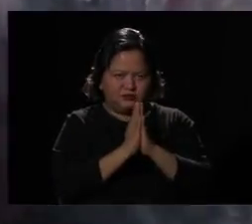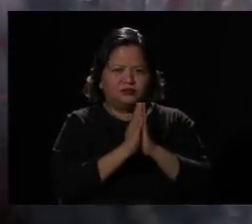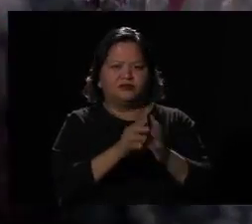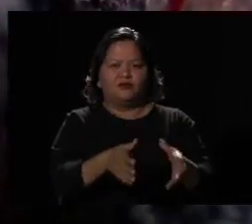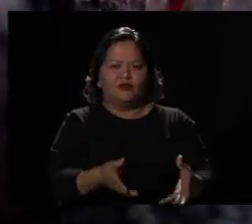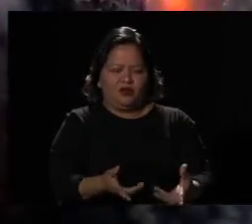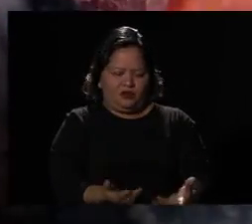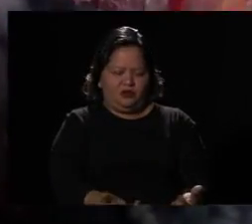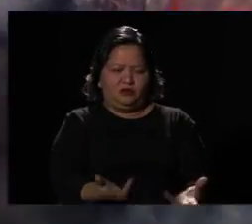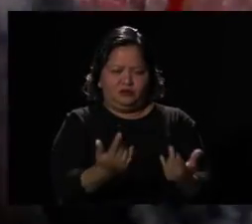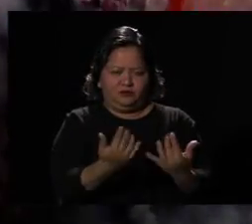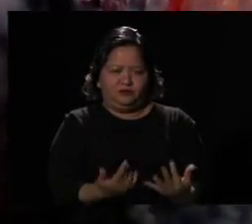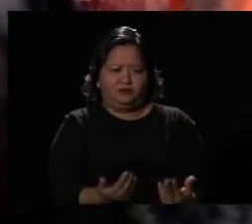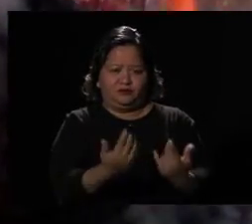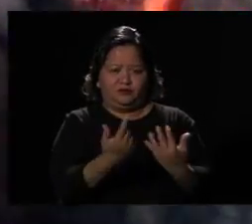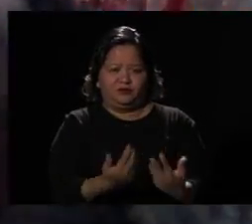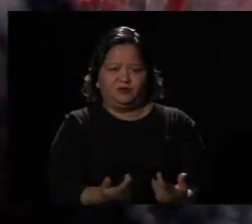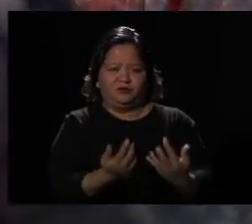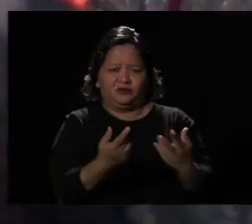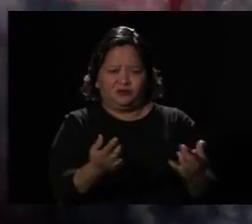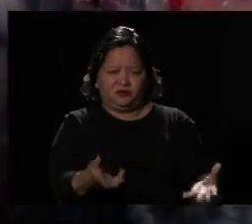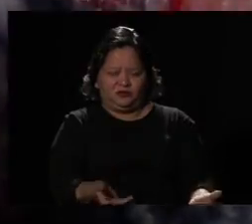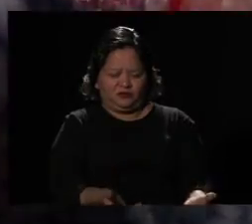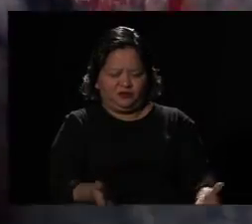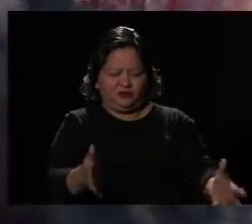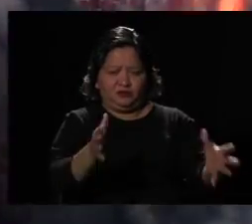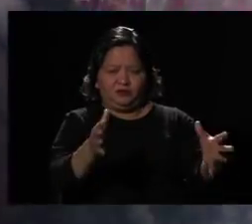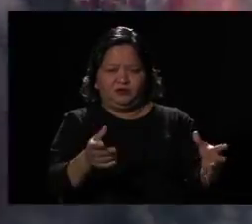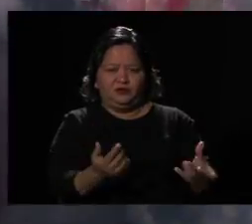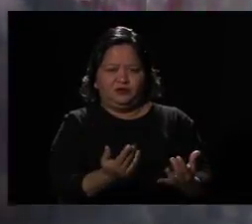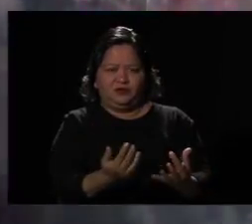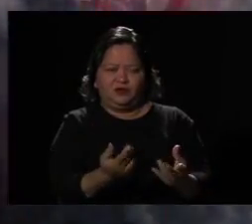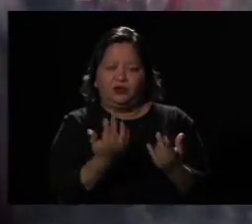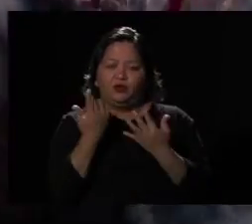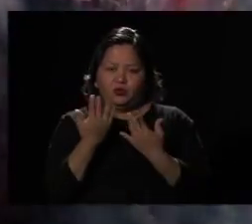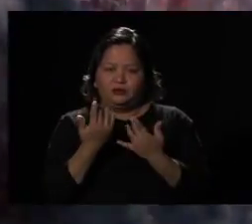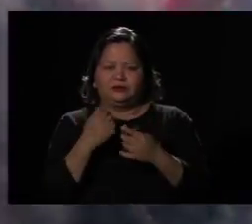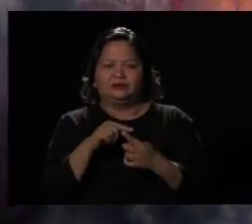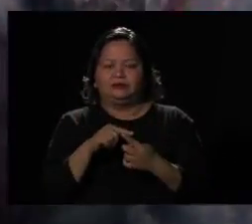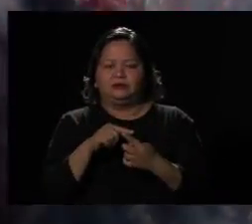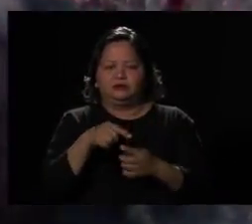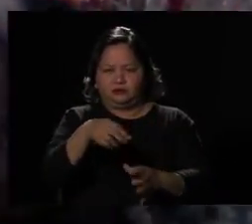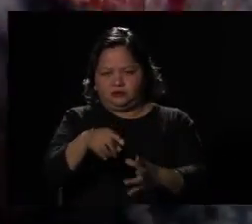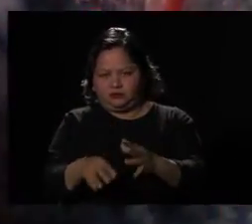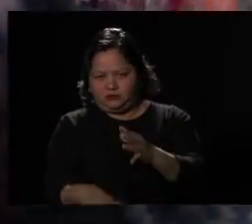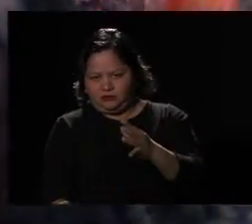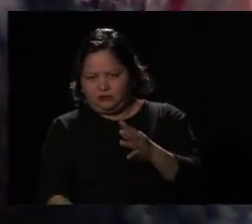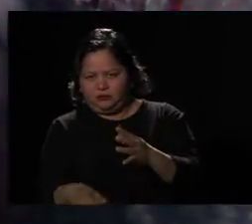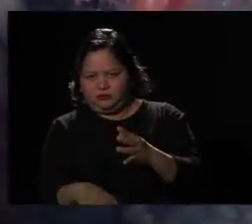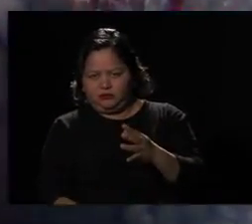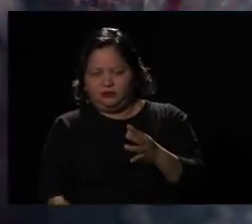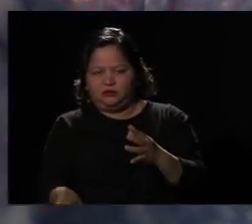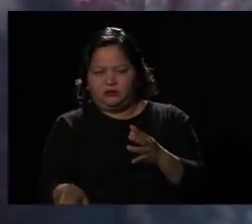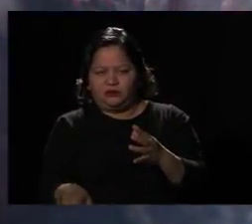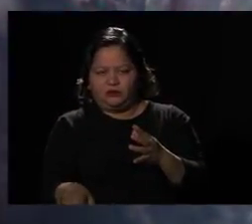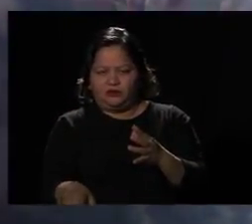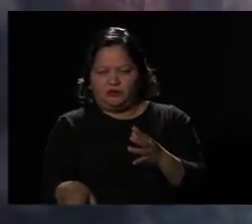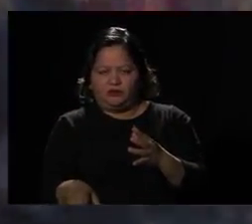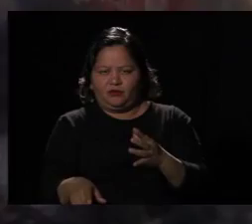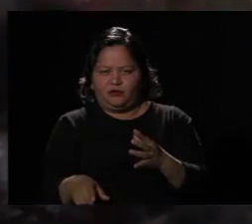Na podung iigas gininisinengin hagun nijo gi ilinekluk amut.